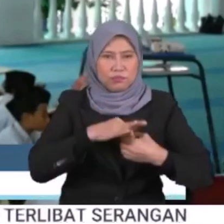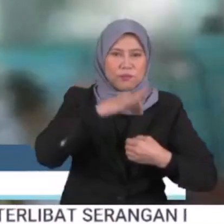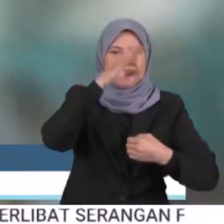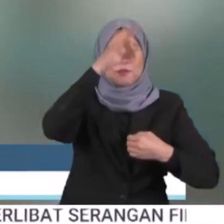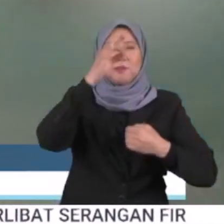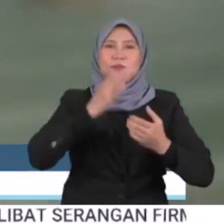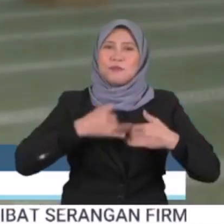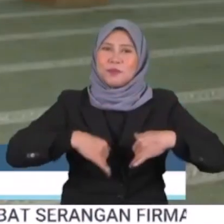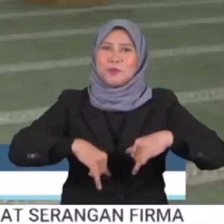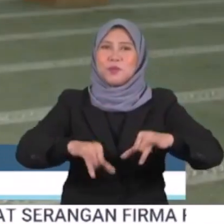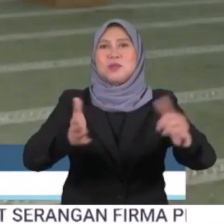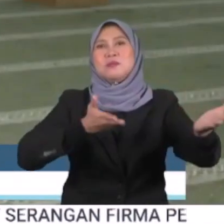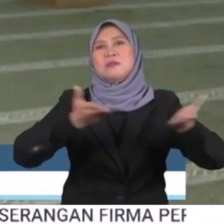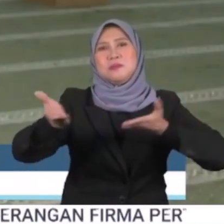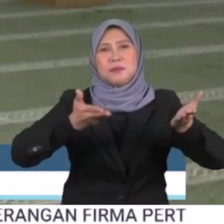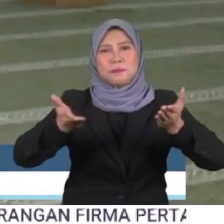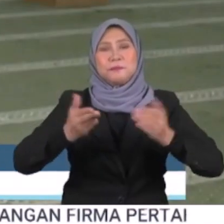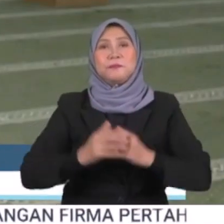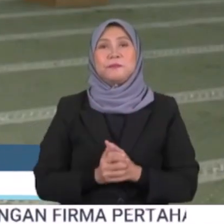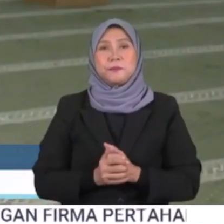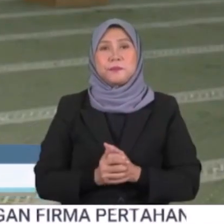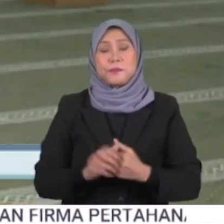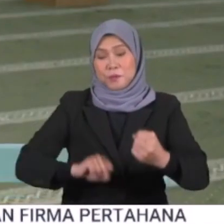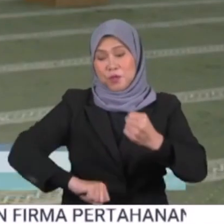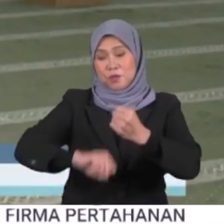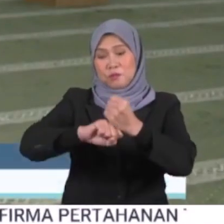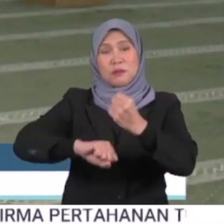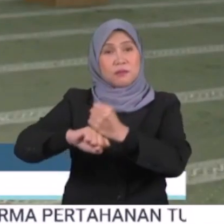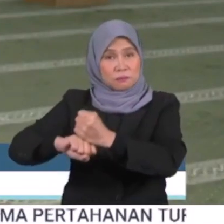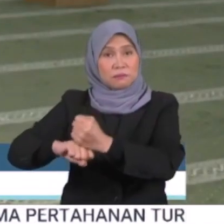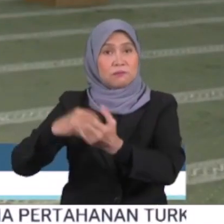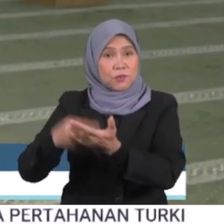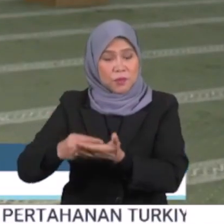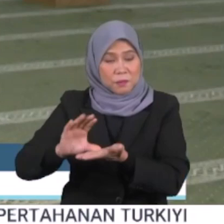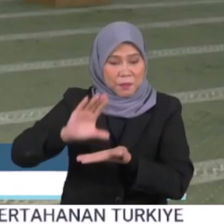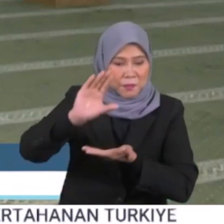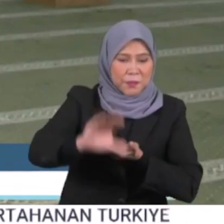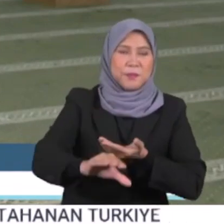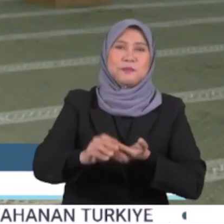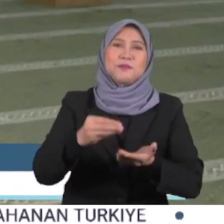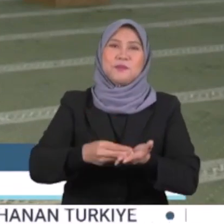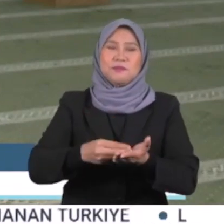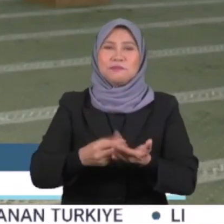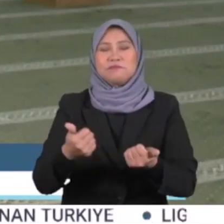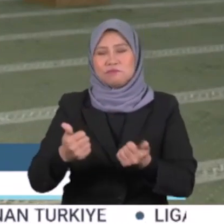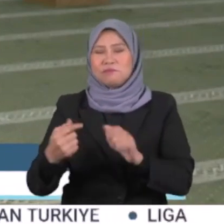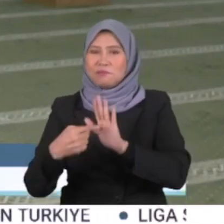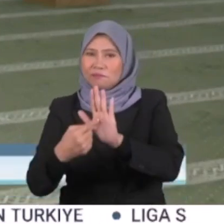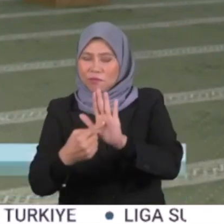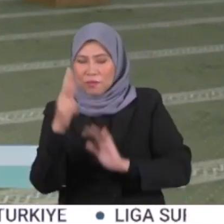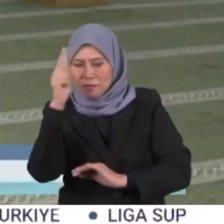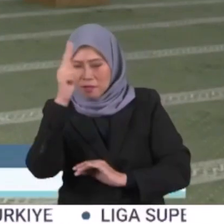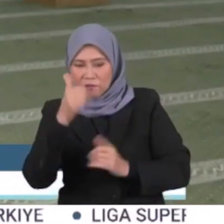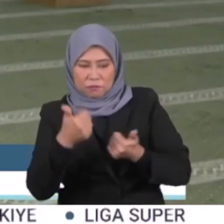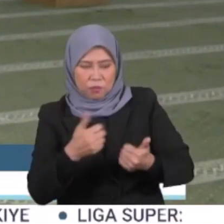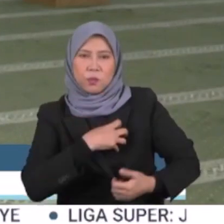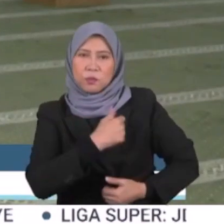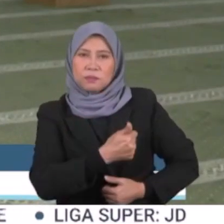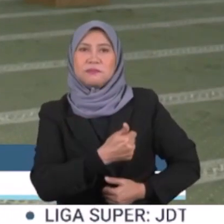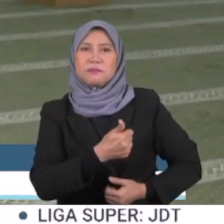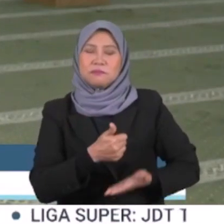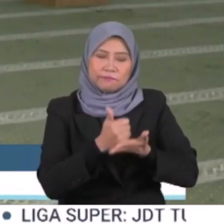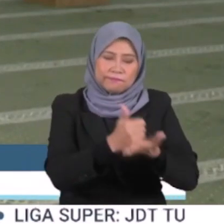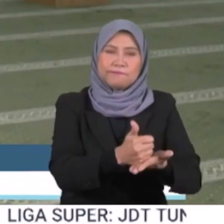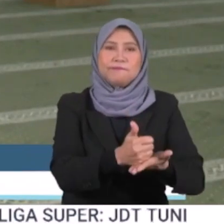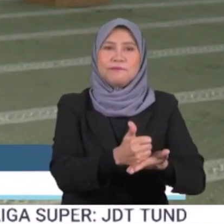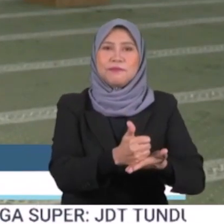terus berkhidmat. Dengan sumbangan yang diberi ini, sedikit sebanyak menunjukkan keprihatinan kerajaan kepada kita